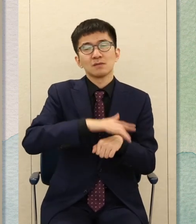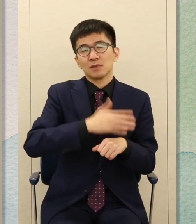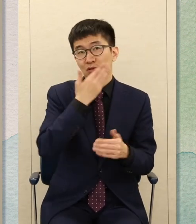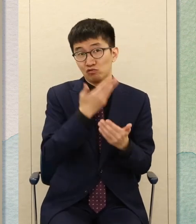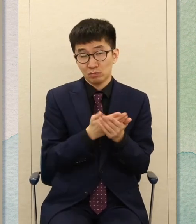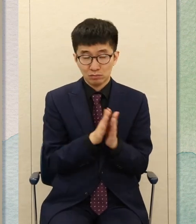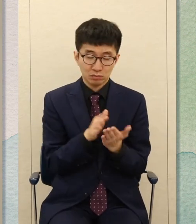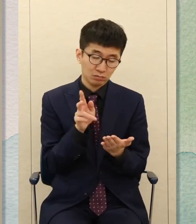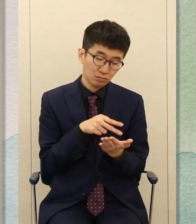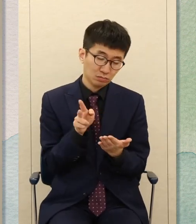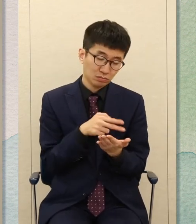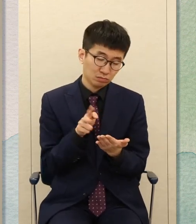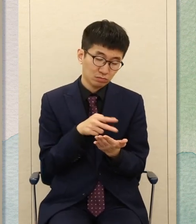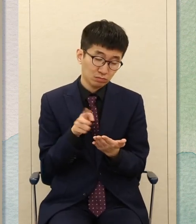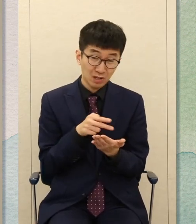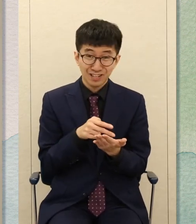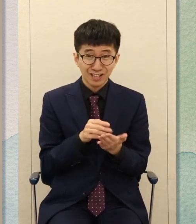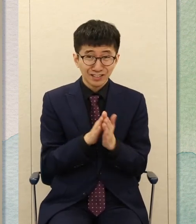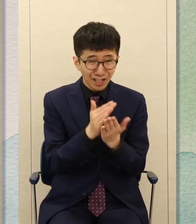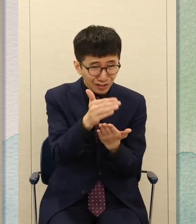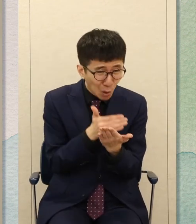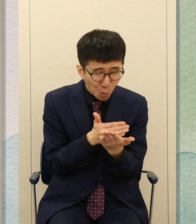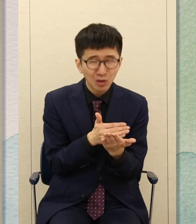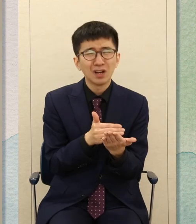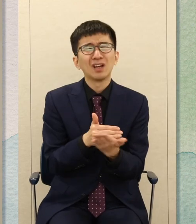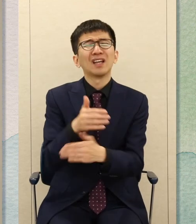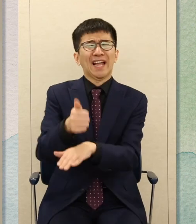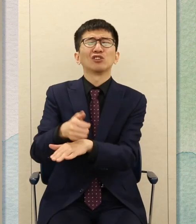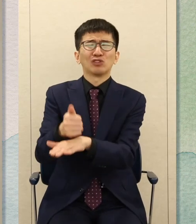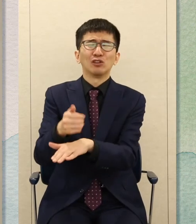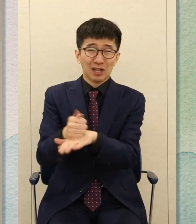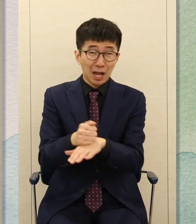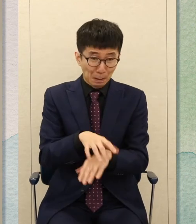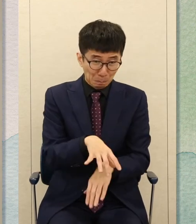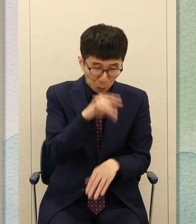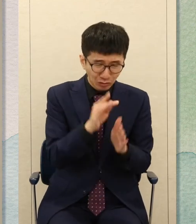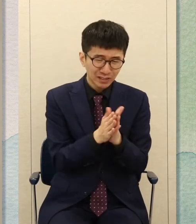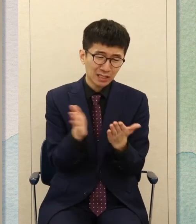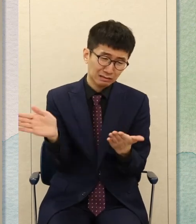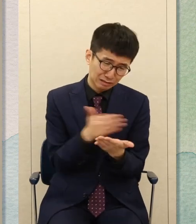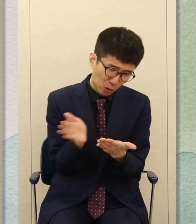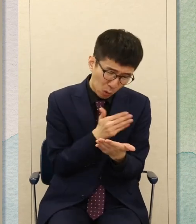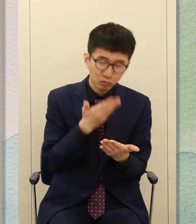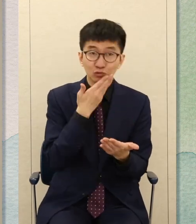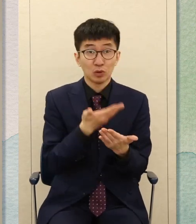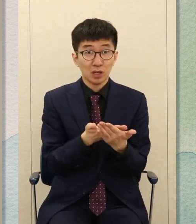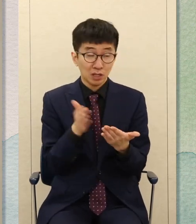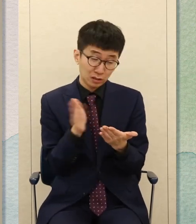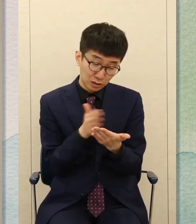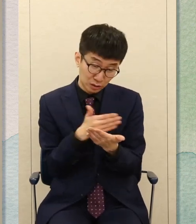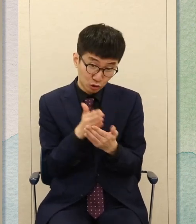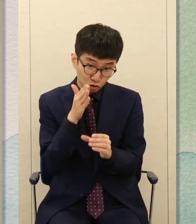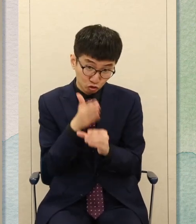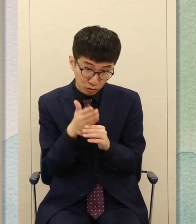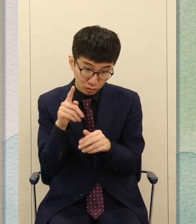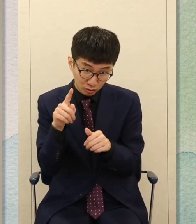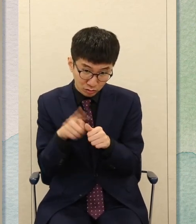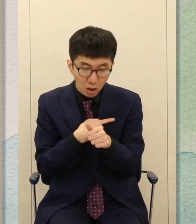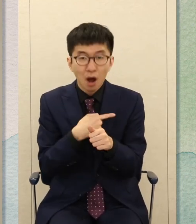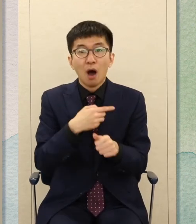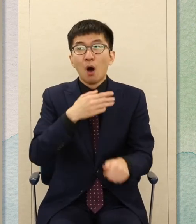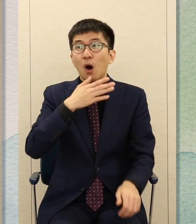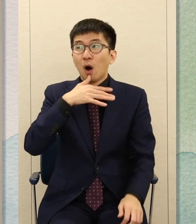보여주는 거지, 그 사람이 무슨 책을 읽느냐는 그 다음 문제예요. 읽다 보면 더 좋은 책을 사람들이 읽게 되어